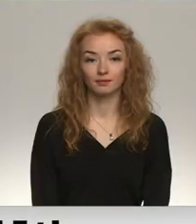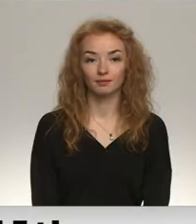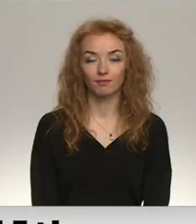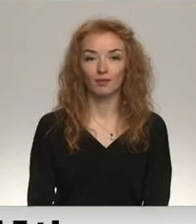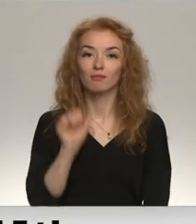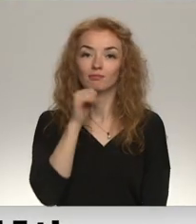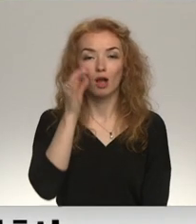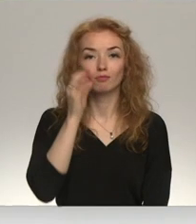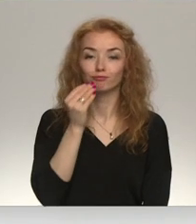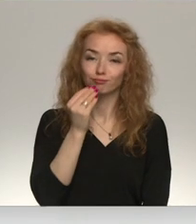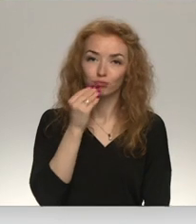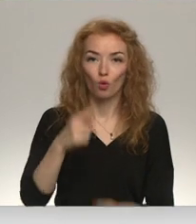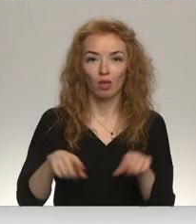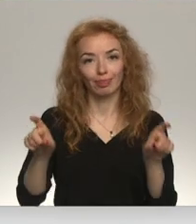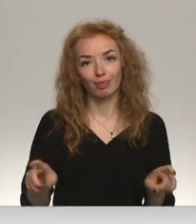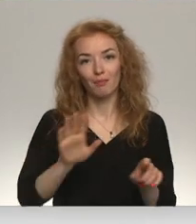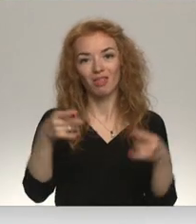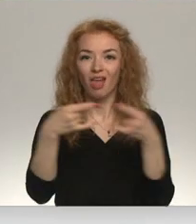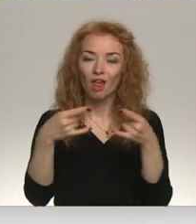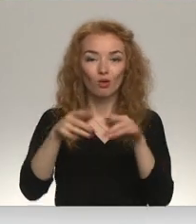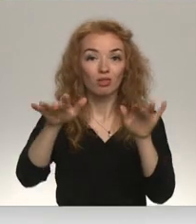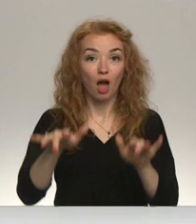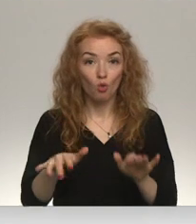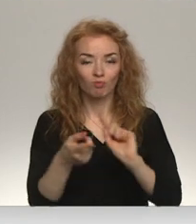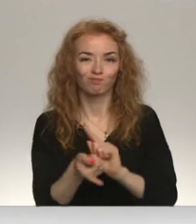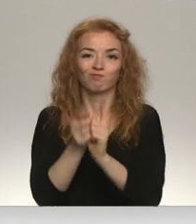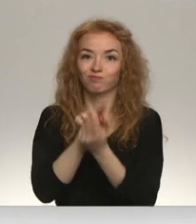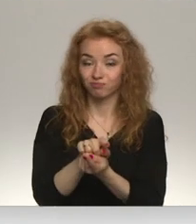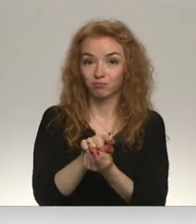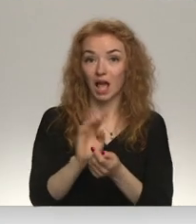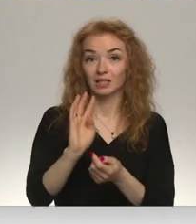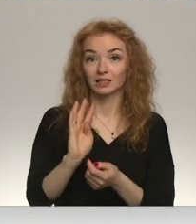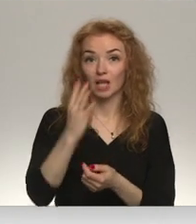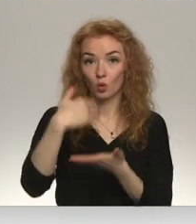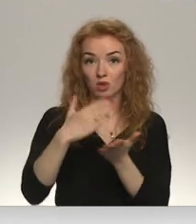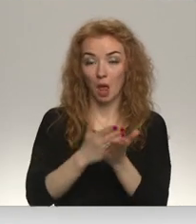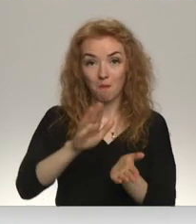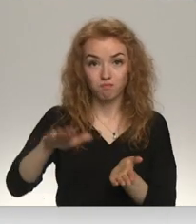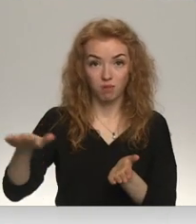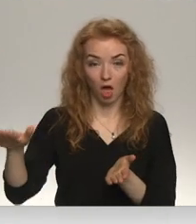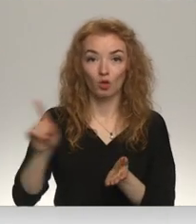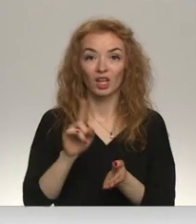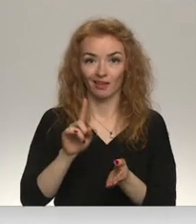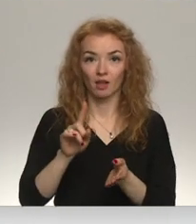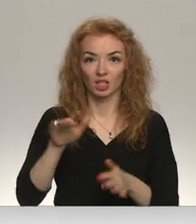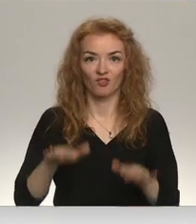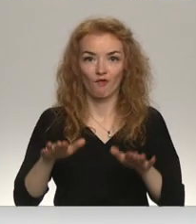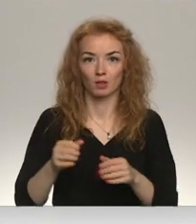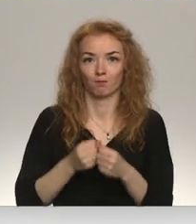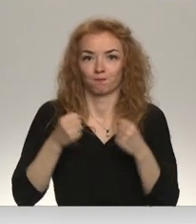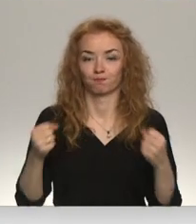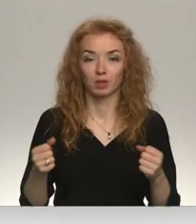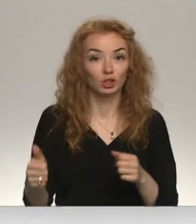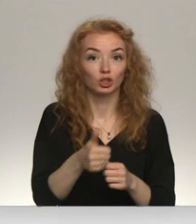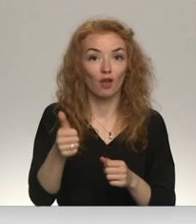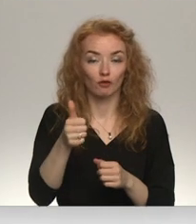Našķi un sēdēšana pie televizora vai datora novedus pie tā, ka vismaz ceturtajai daļai bērnu Latvijā ir liekais svars. Īpaši